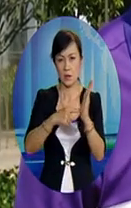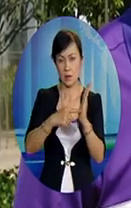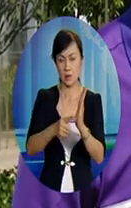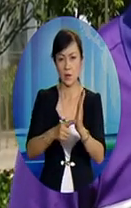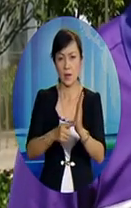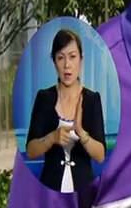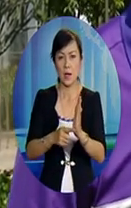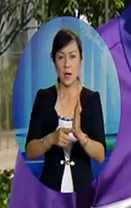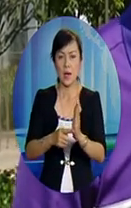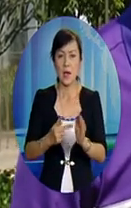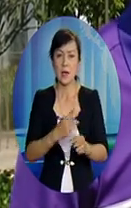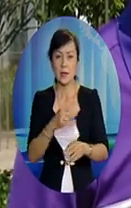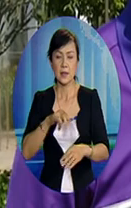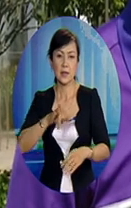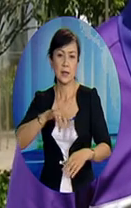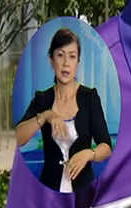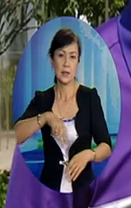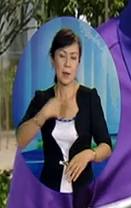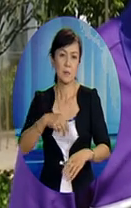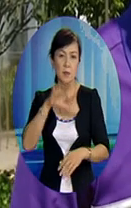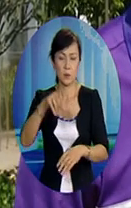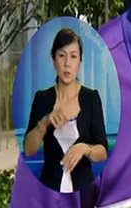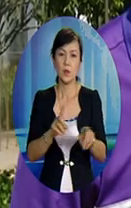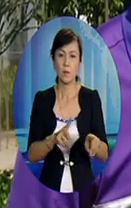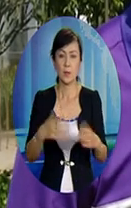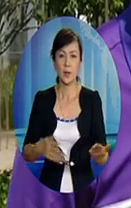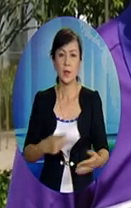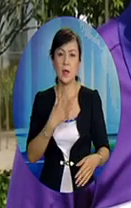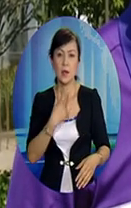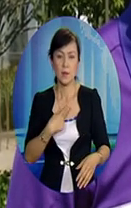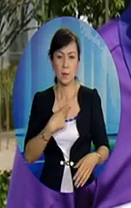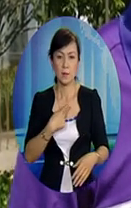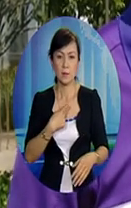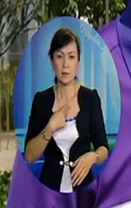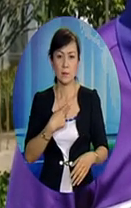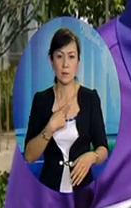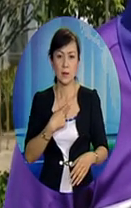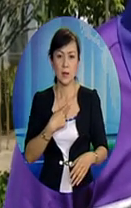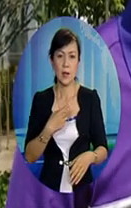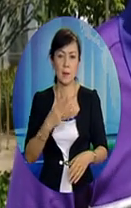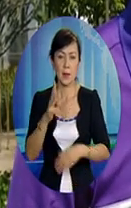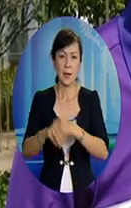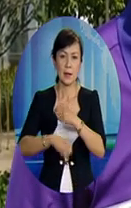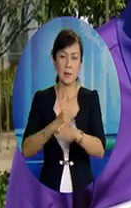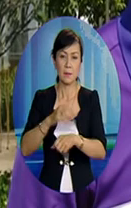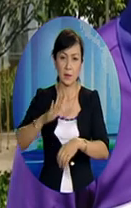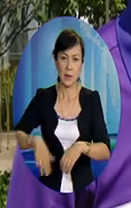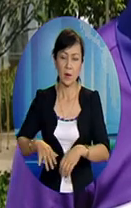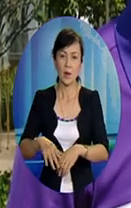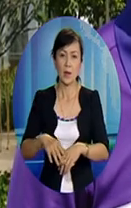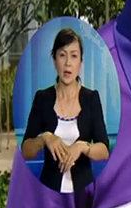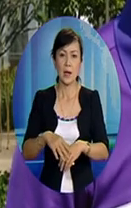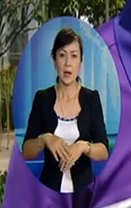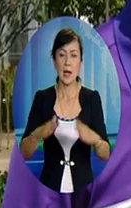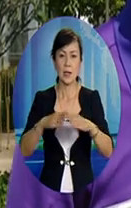hàng hoàn toàn có thể yên tâm về cái chất lượng xây dựng ở đây. Và chúng tôi hy vọng rằng đến khoảng quý 3 năm sau thì tất cả những cái căn